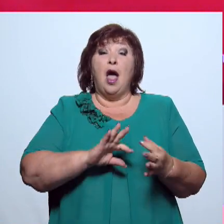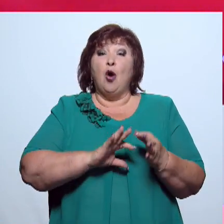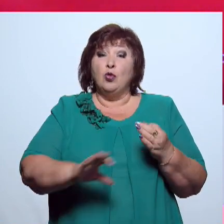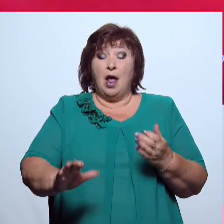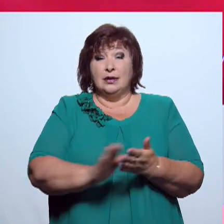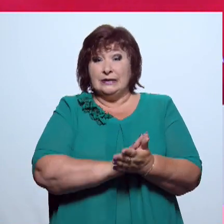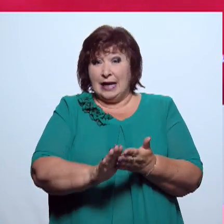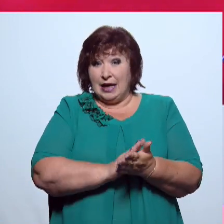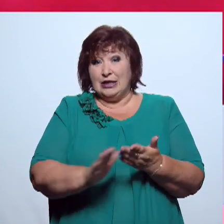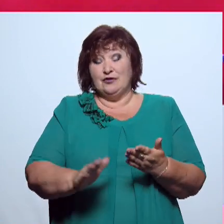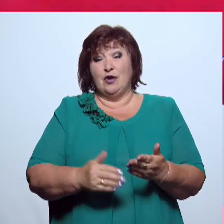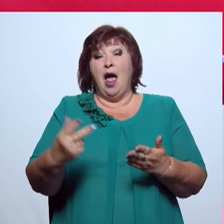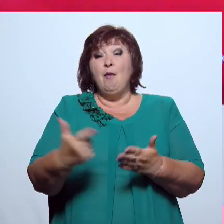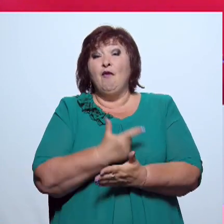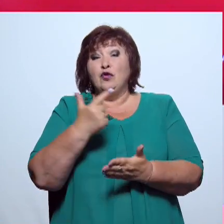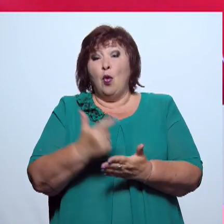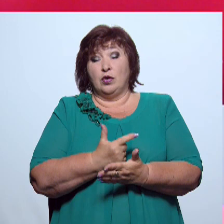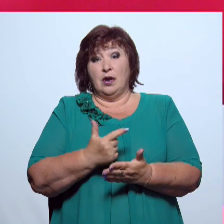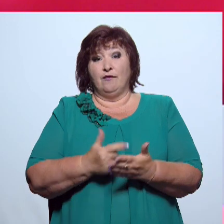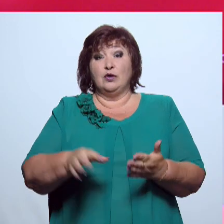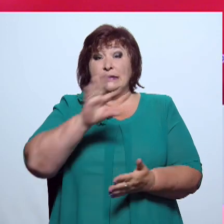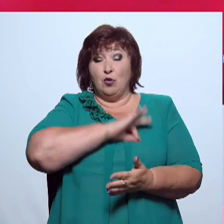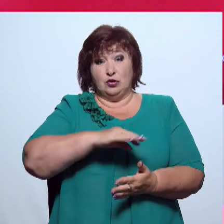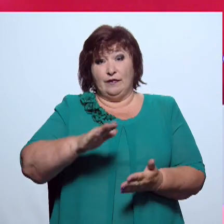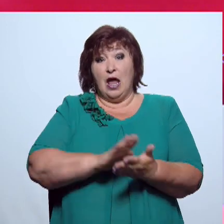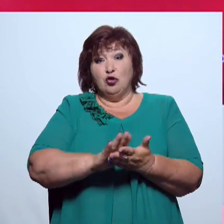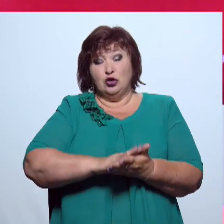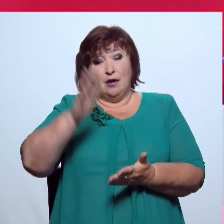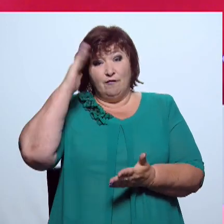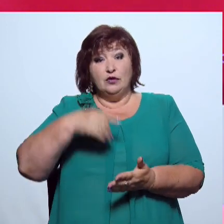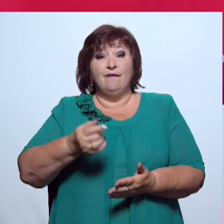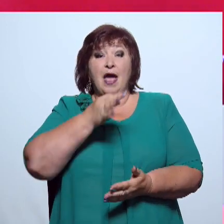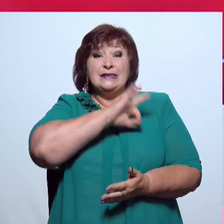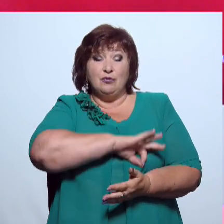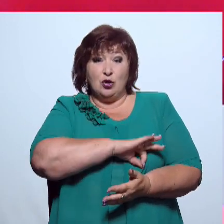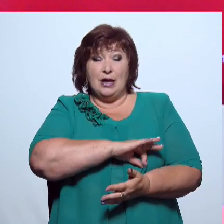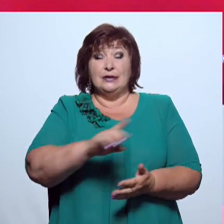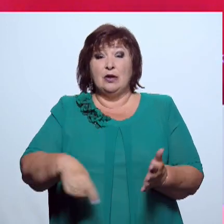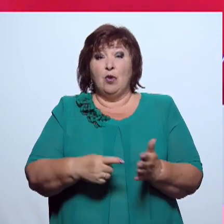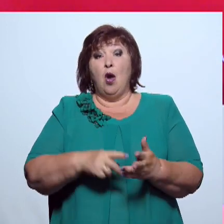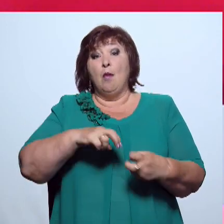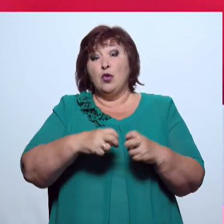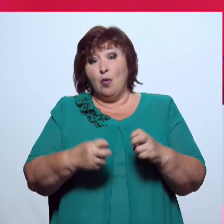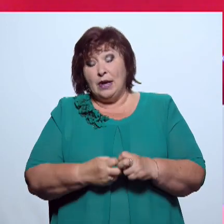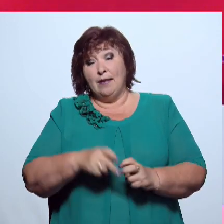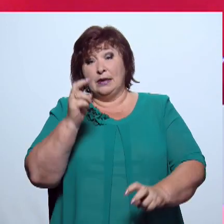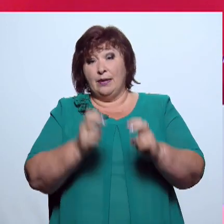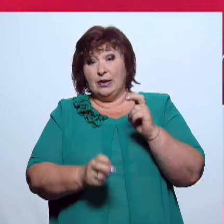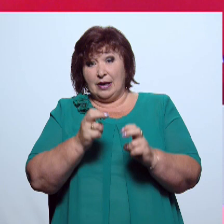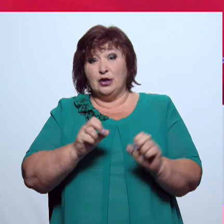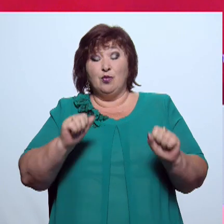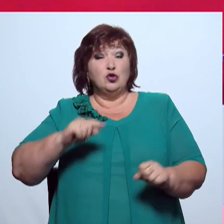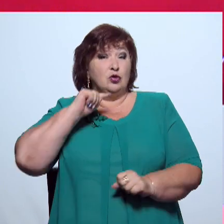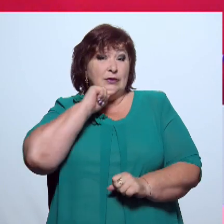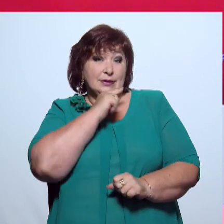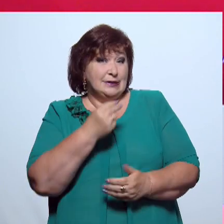очистных сооружений для повторного использования промывных вод. А со вводом их в эксплуатацию город решит экологические проблемы, а предприятие сможет